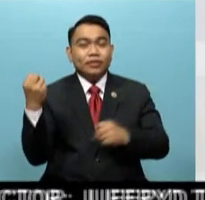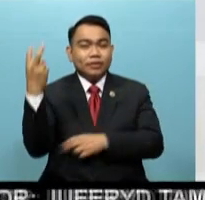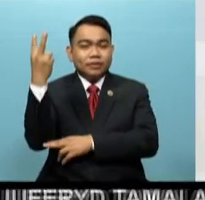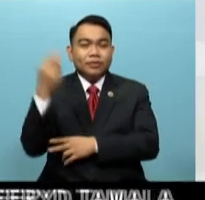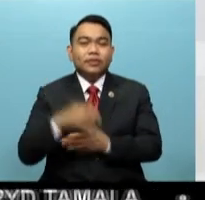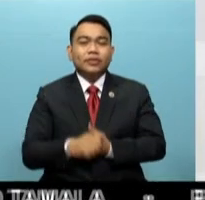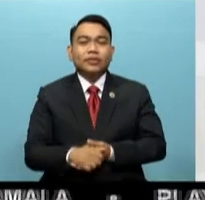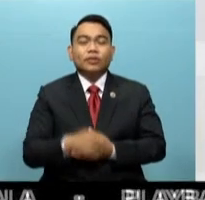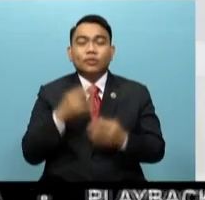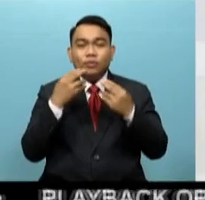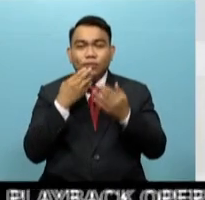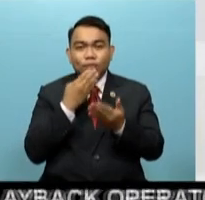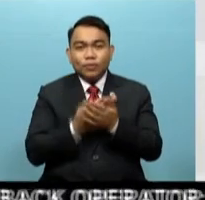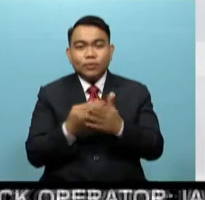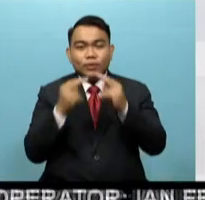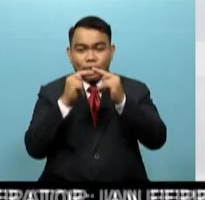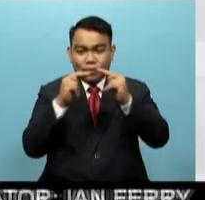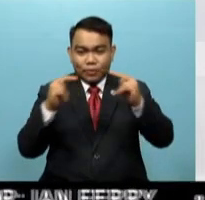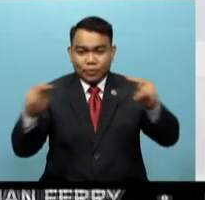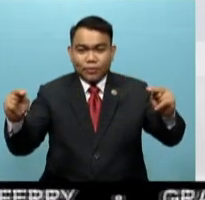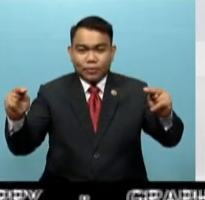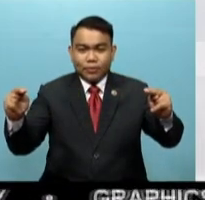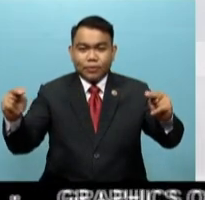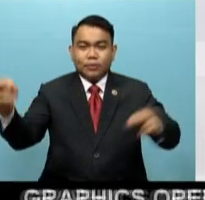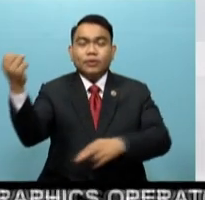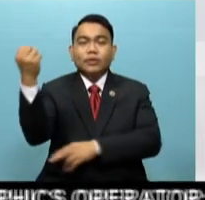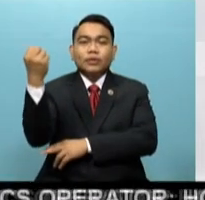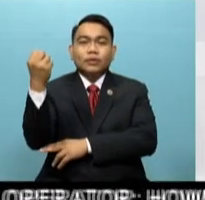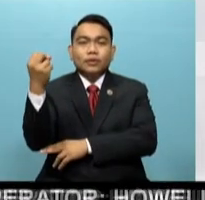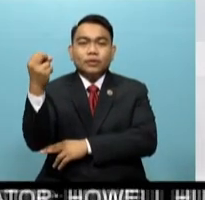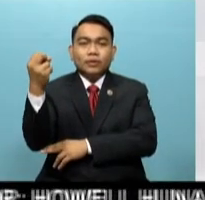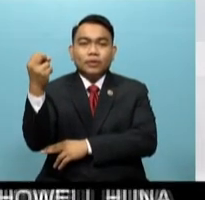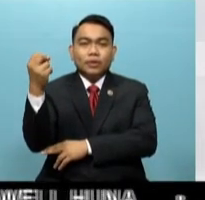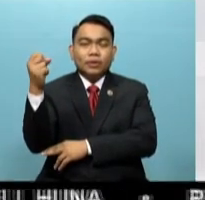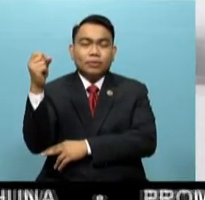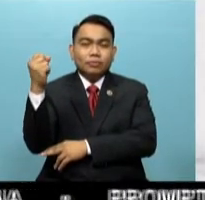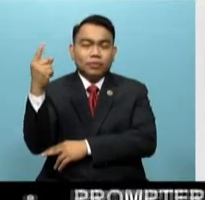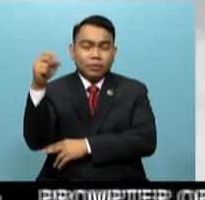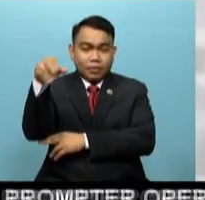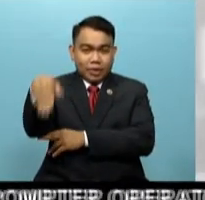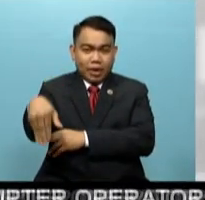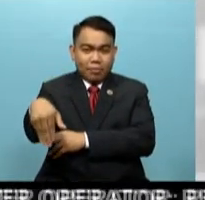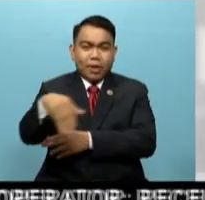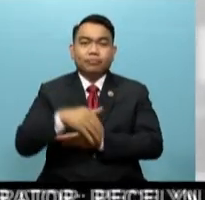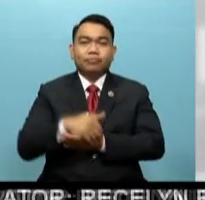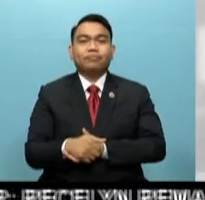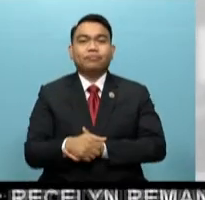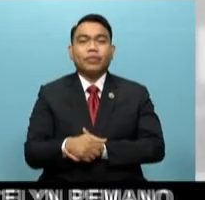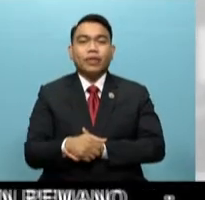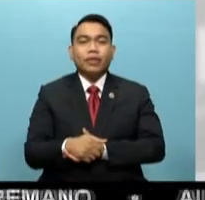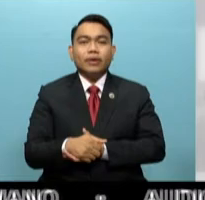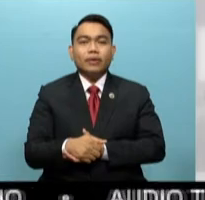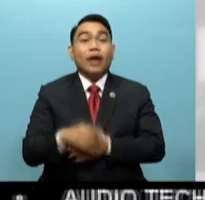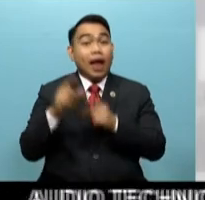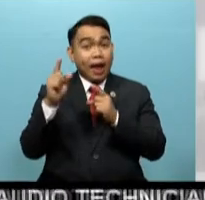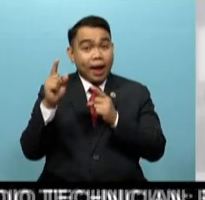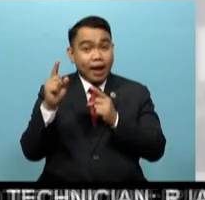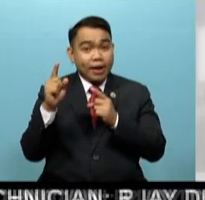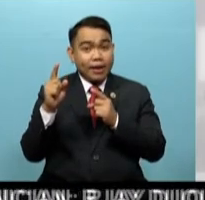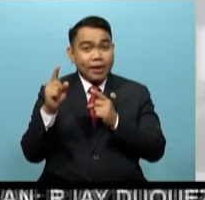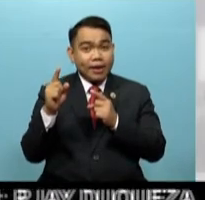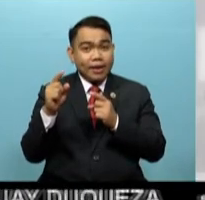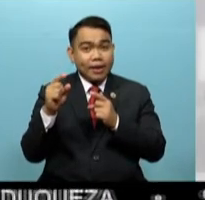Good News tuwing alas 11 ng gabi mula Lunes hanggang Biyernes. Inaanyayahan din po namin kayo na subaybayan ang